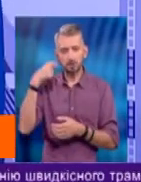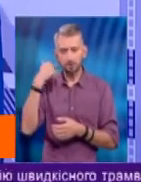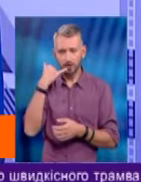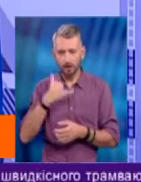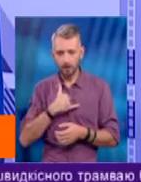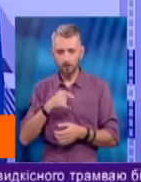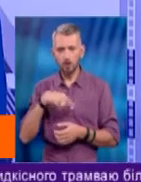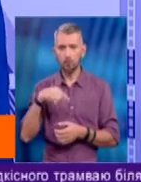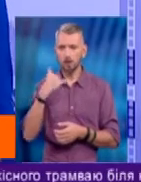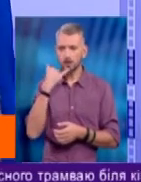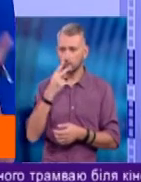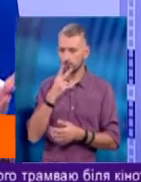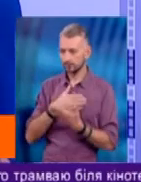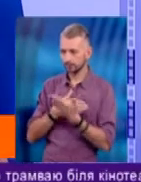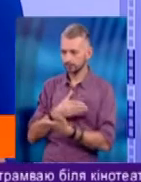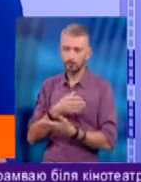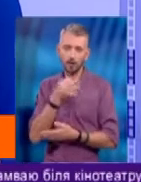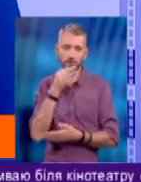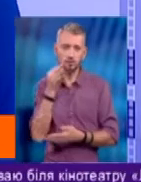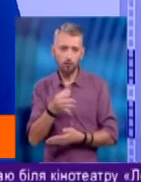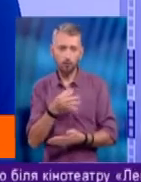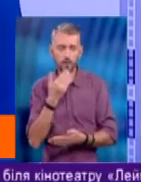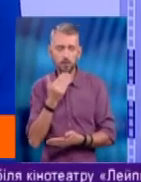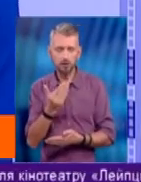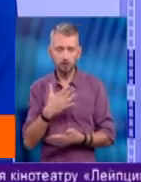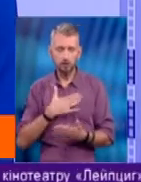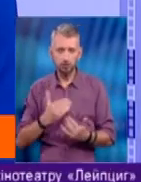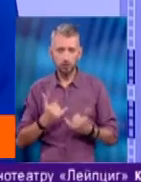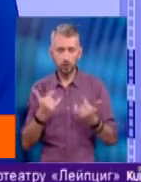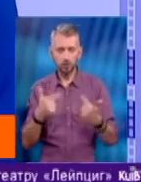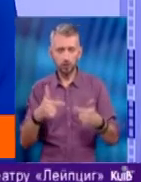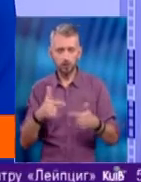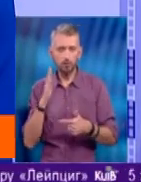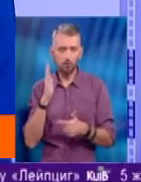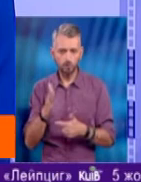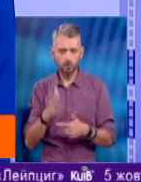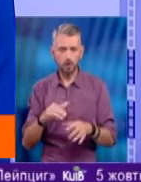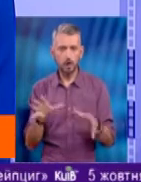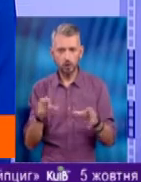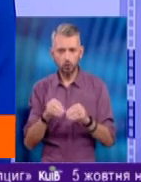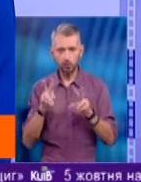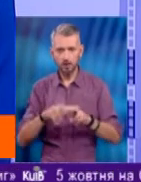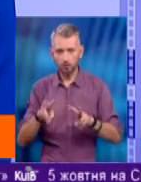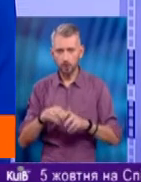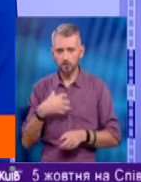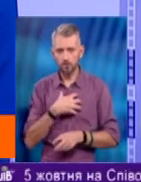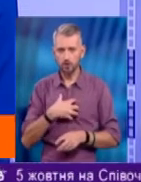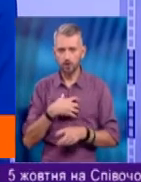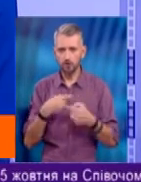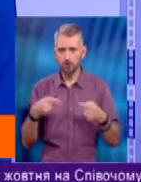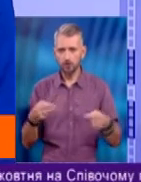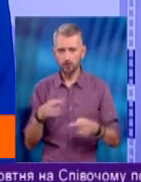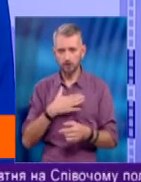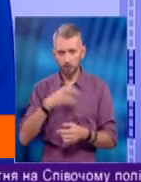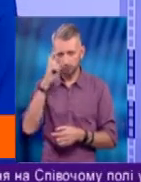номер телефону перед вами. Висловлюйтесь, питайте наших шановних гостей. Будемо разом розбиратися у важливих речах для